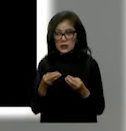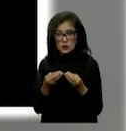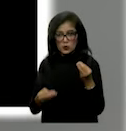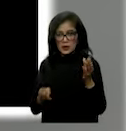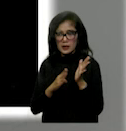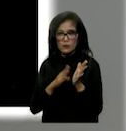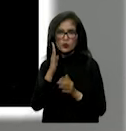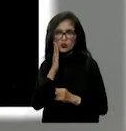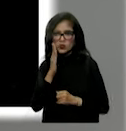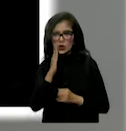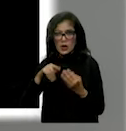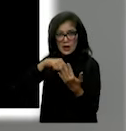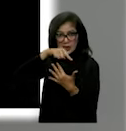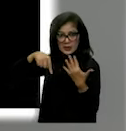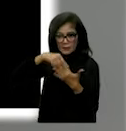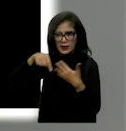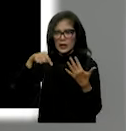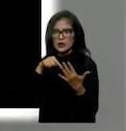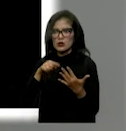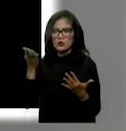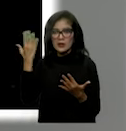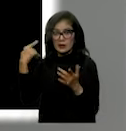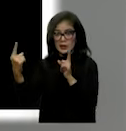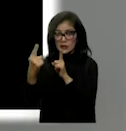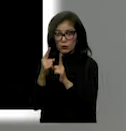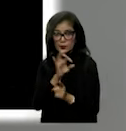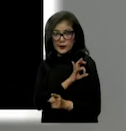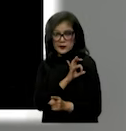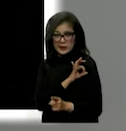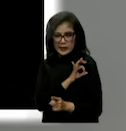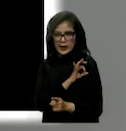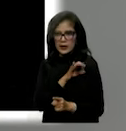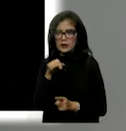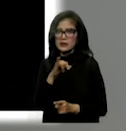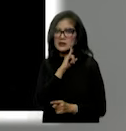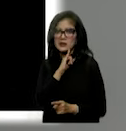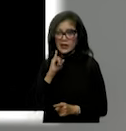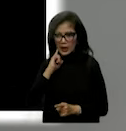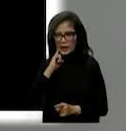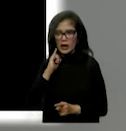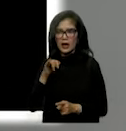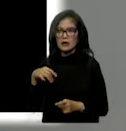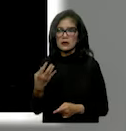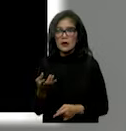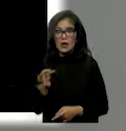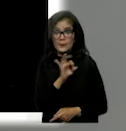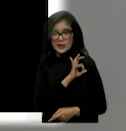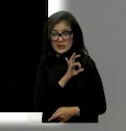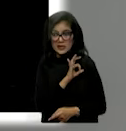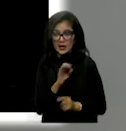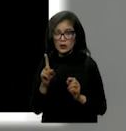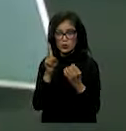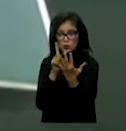Ma'arif, Munawar Aziz, Nurul Bahrul Alam, dan Iza Anafisa Nadia berpose mengelilingi Presiden Israel Isaac Herzog.